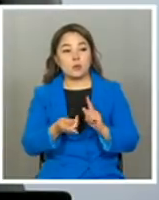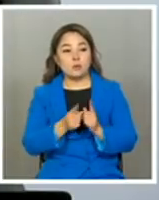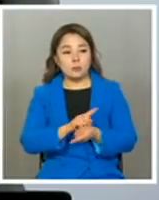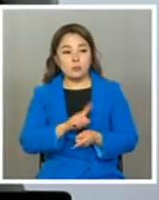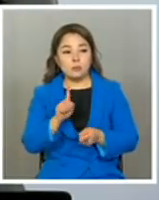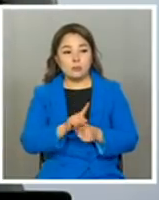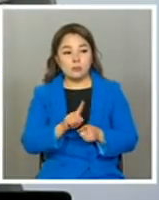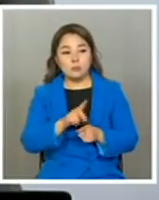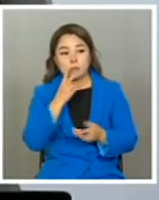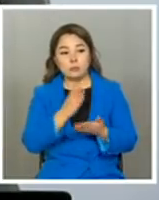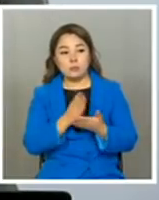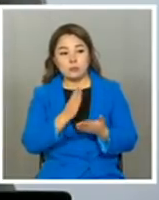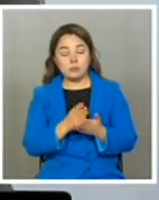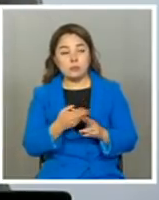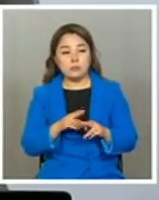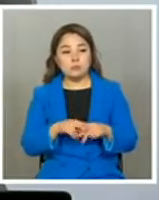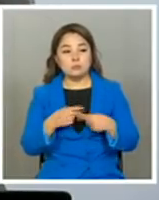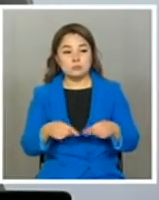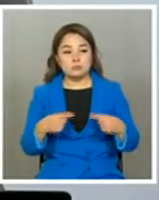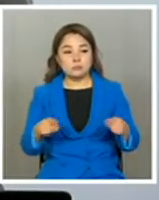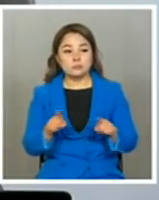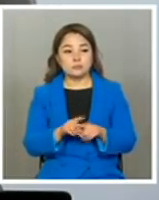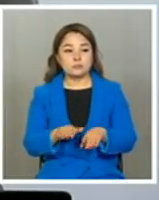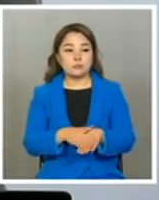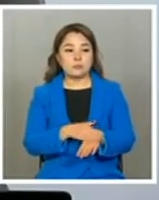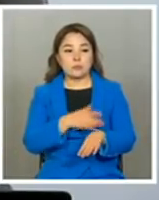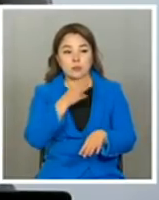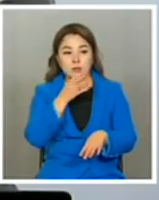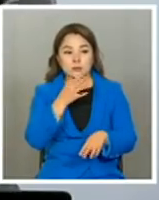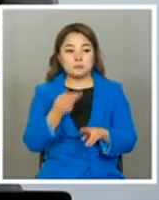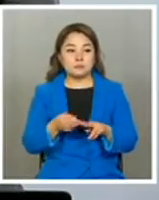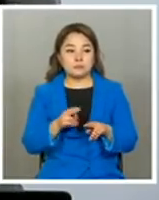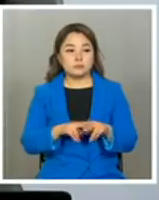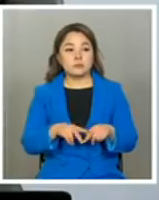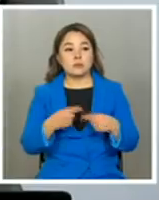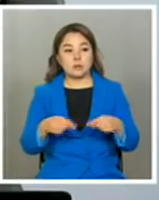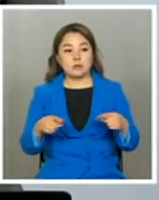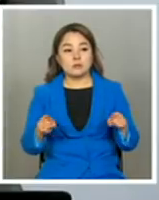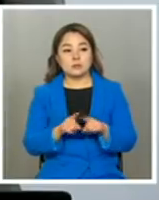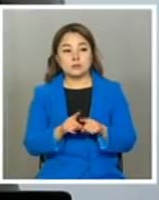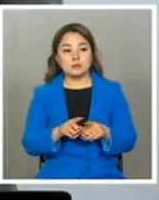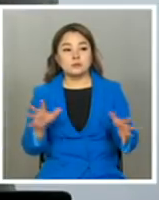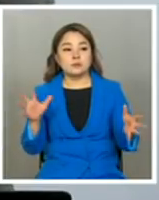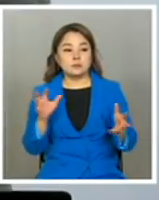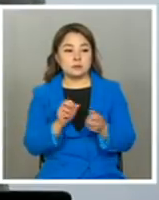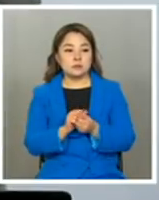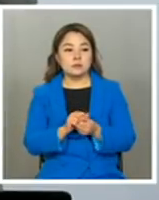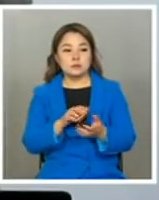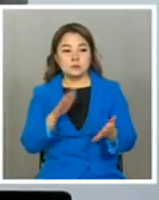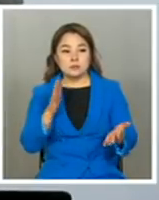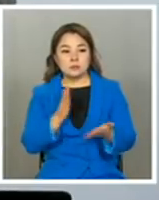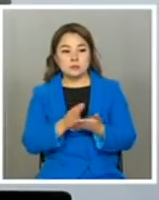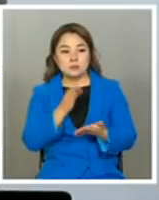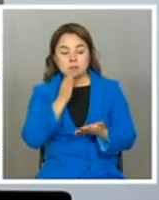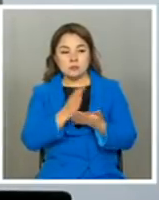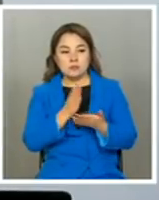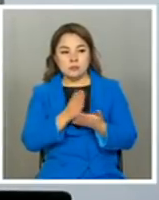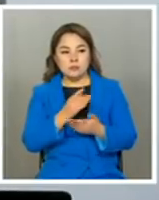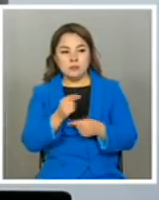отырады. Яғни, кейбір бұлшықеттер ұзарады, ал кейбір бұлшықеттер жиырылып қысқарып отырады.